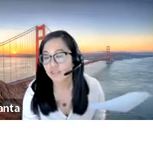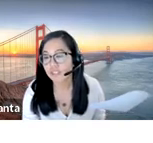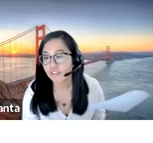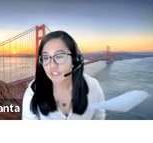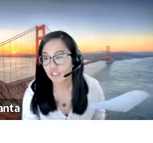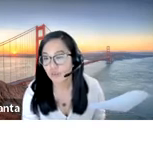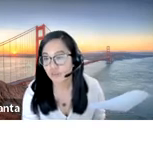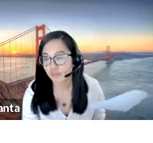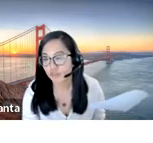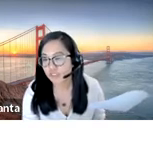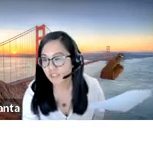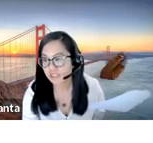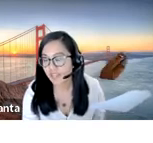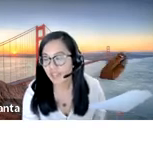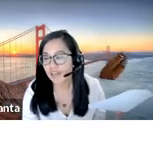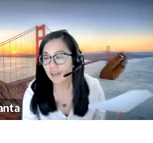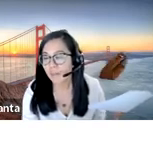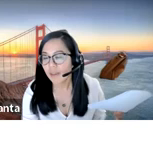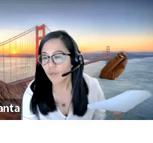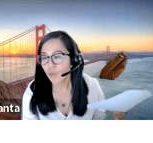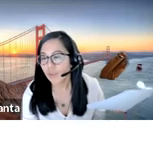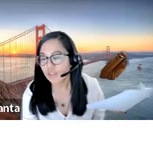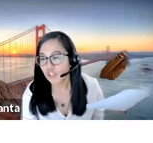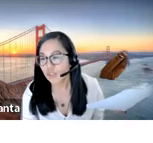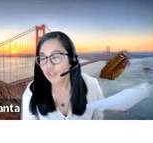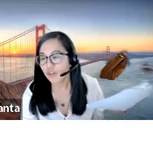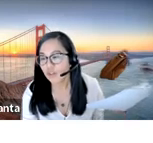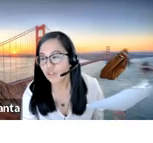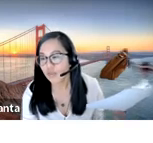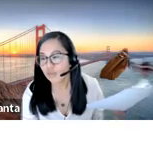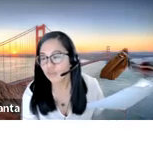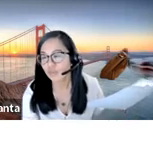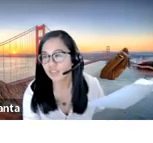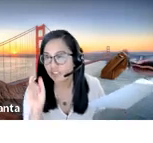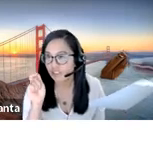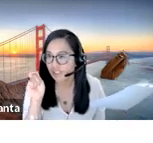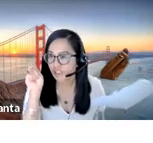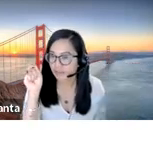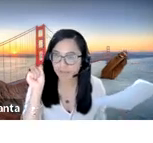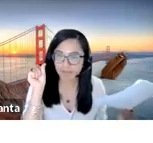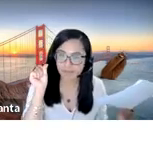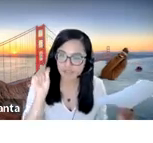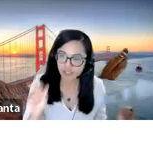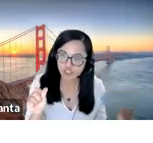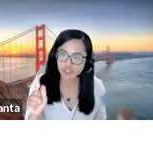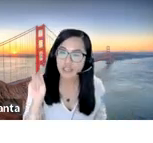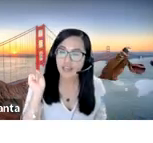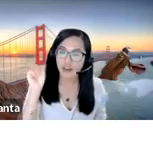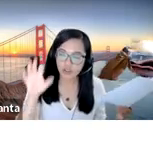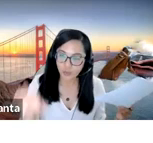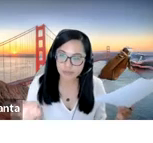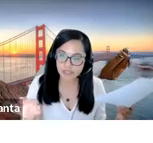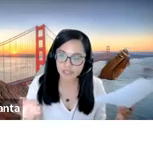specifically youth services. And once you click on the services section